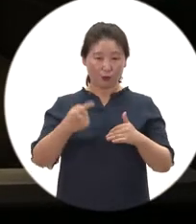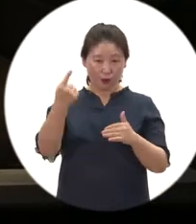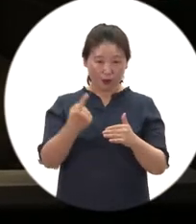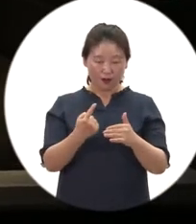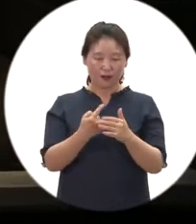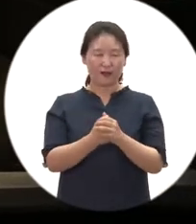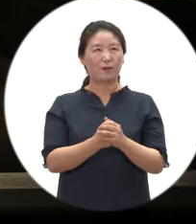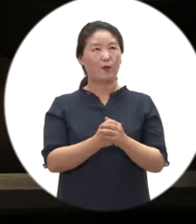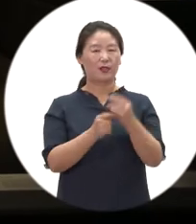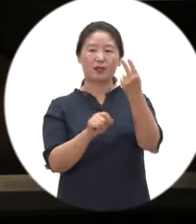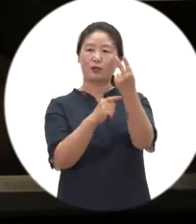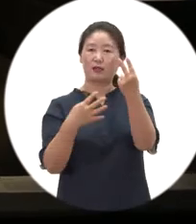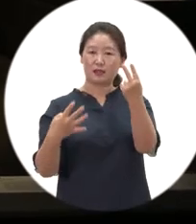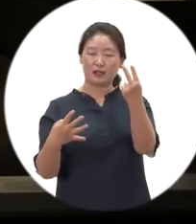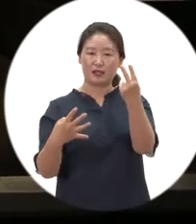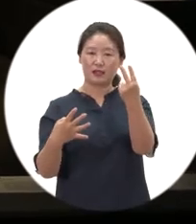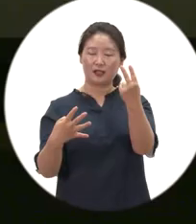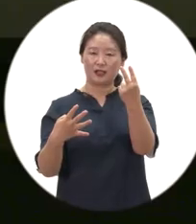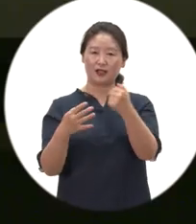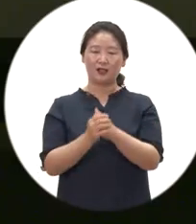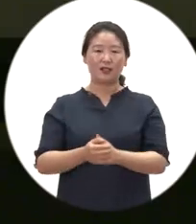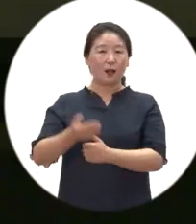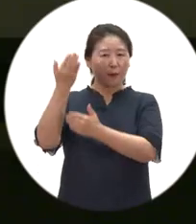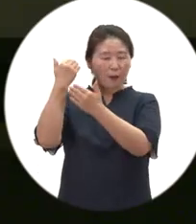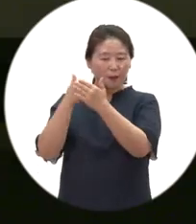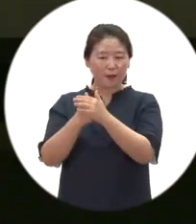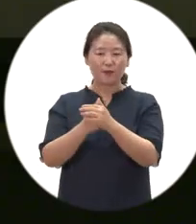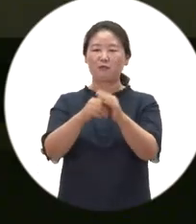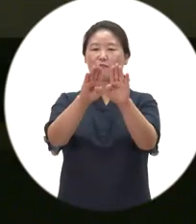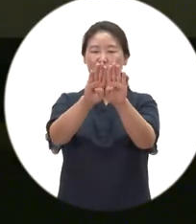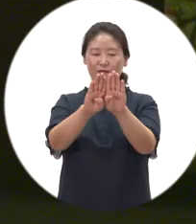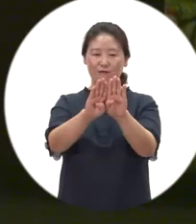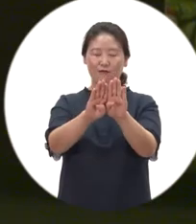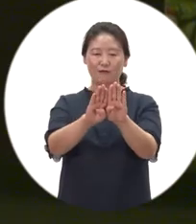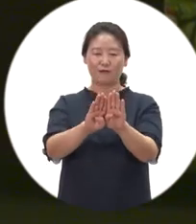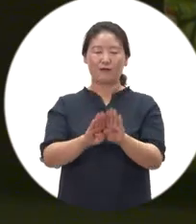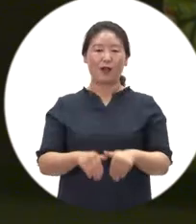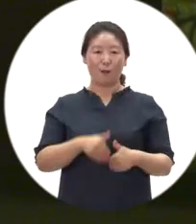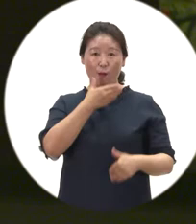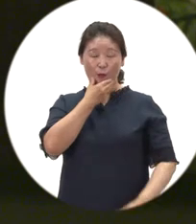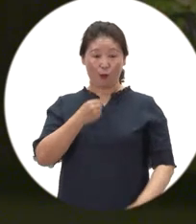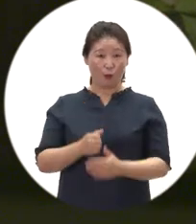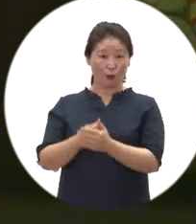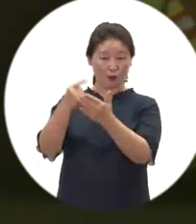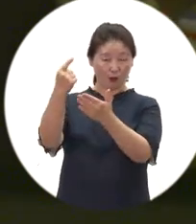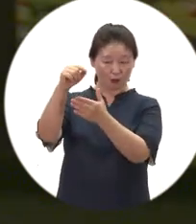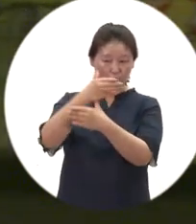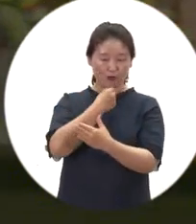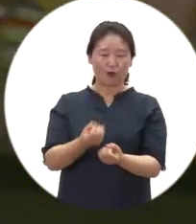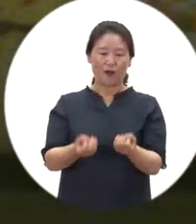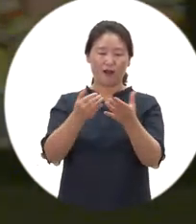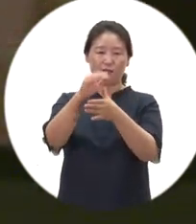날로 대개 양력 2월 4일경에 듭니다. 예로부터 입춘에는 대문이나 기둥에 봄이 오는 것을 축하하거나 기원하는